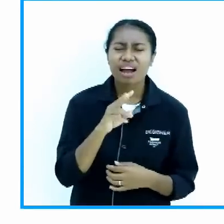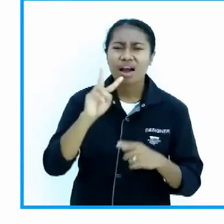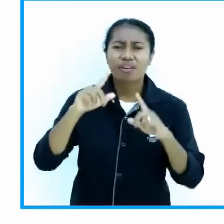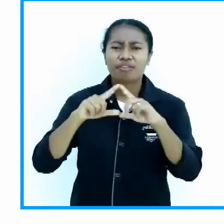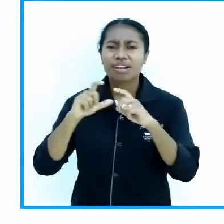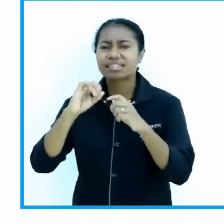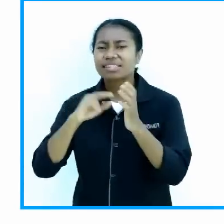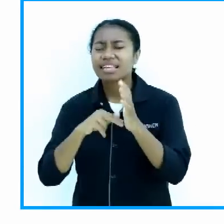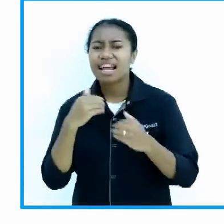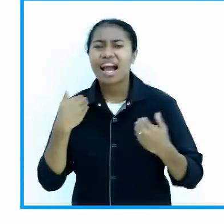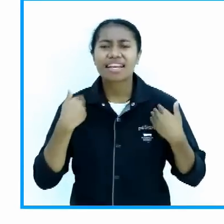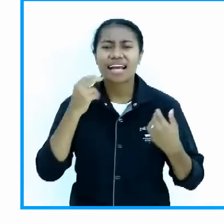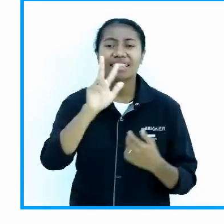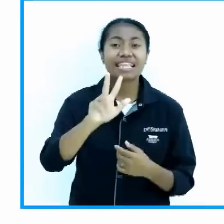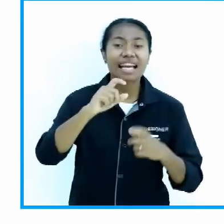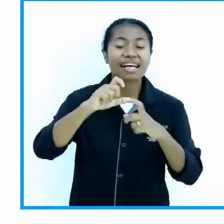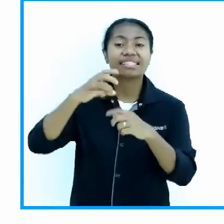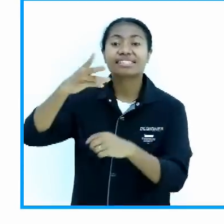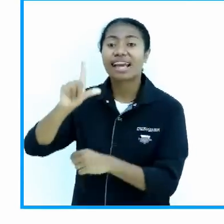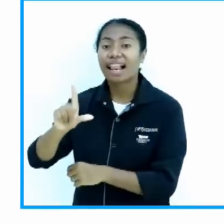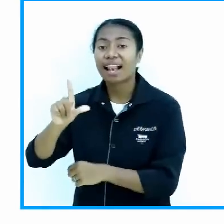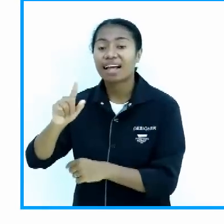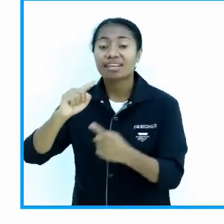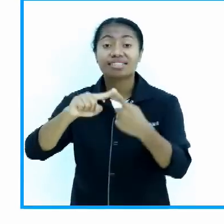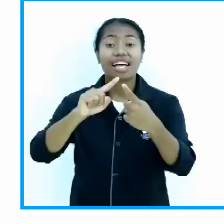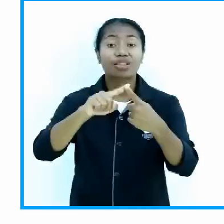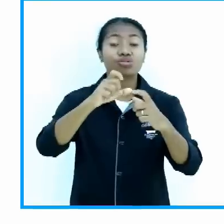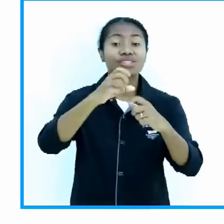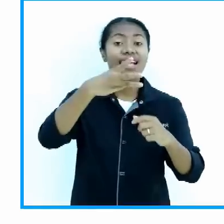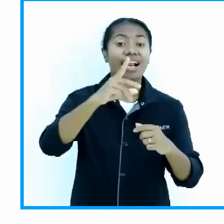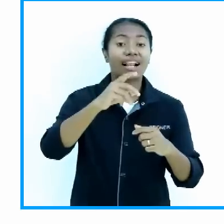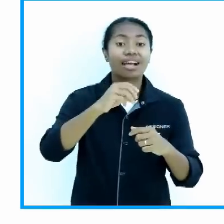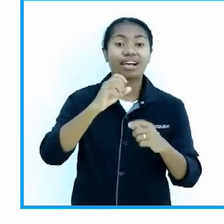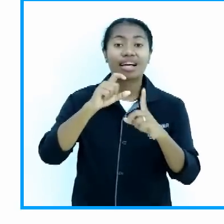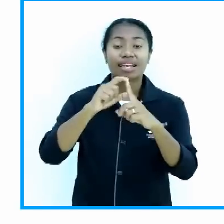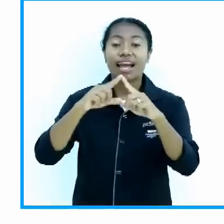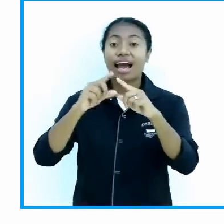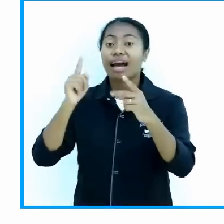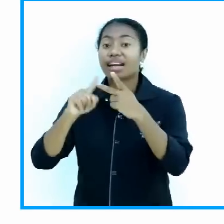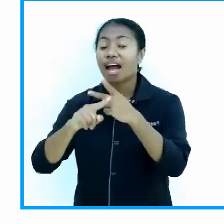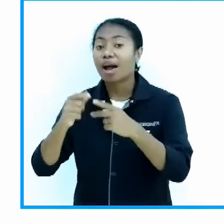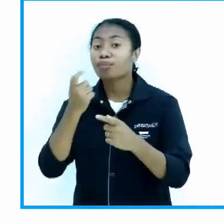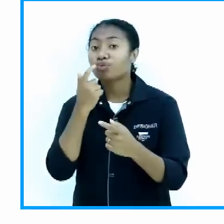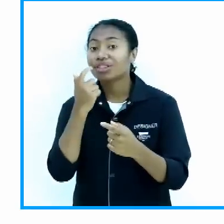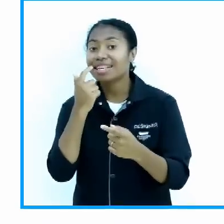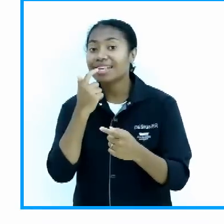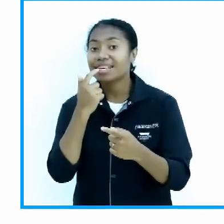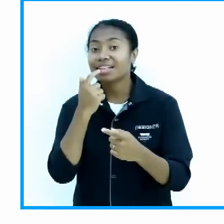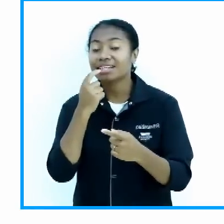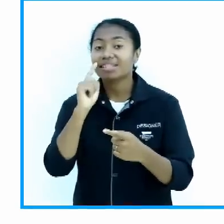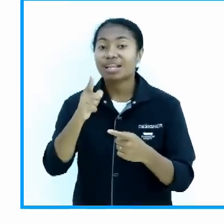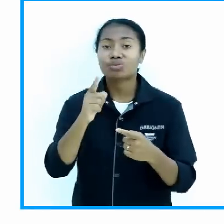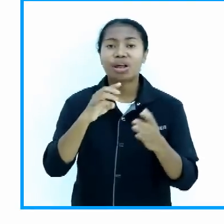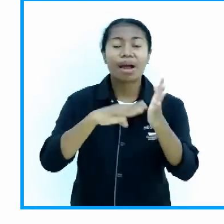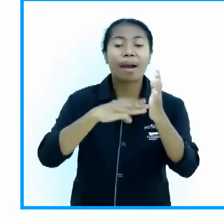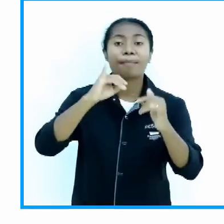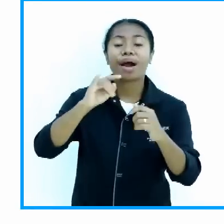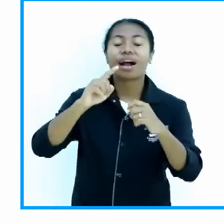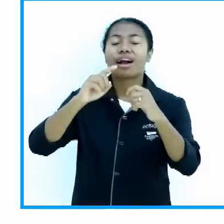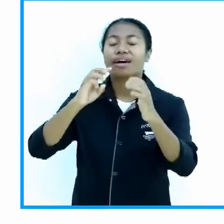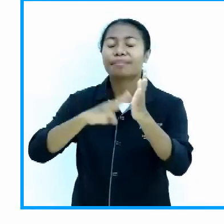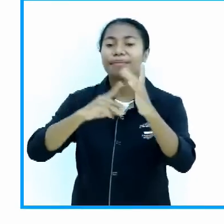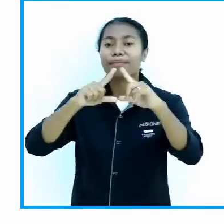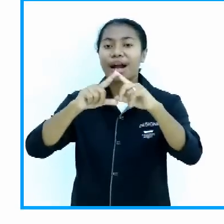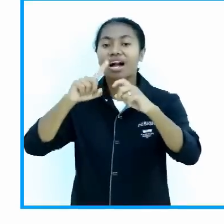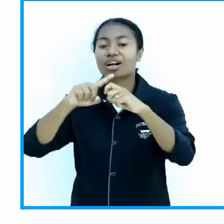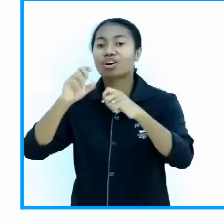dalam tubuh kita yang berperan. Ya, sel darah putih. Dalam sel darah putih itu ada macam-macam. Yang paling berperan itu namanya 1 makrofag.